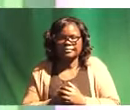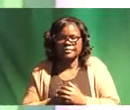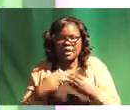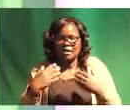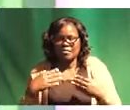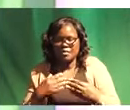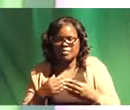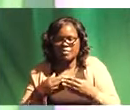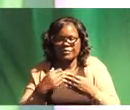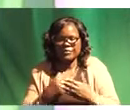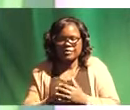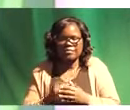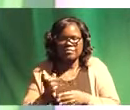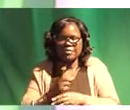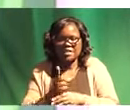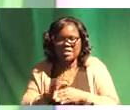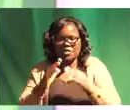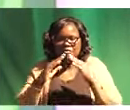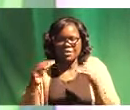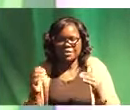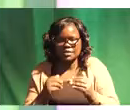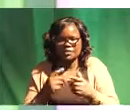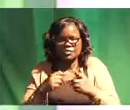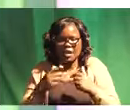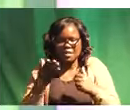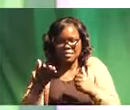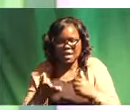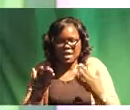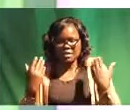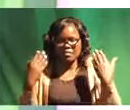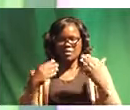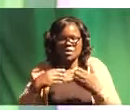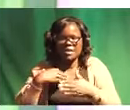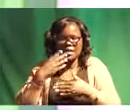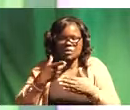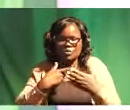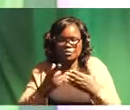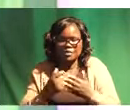wa kutoka Ministry of Housing watakuwa hapa Meru next